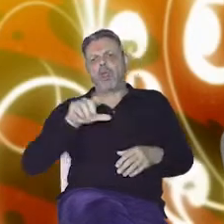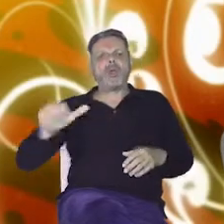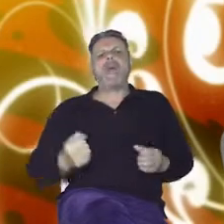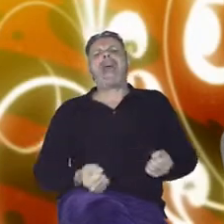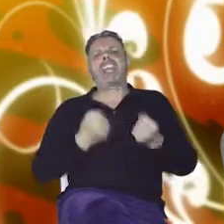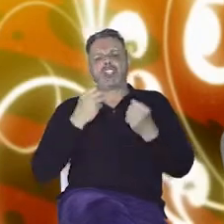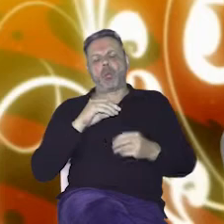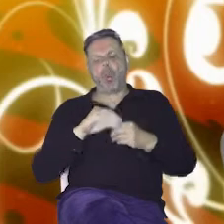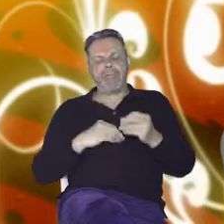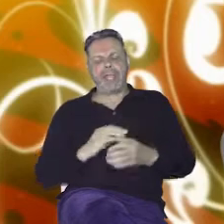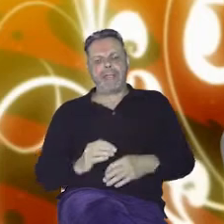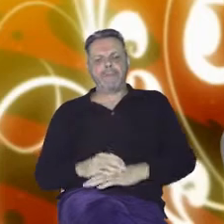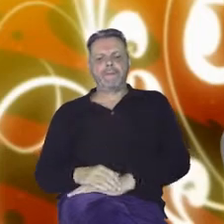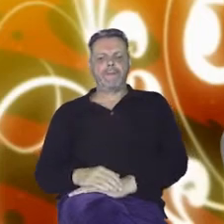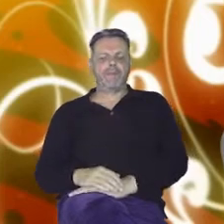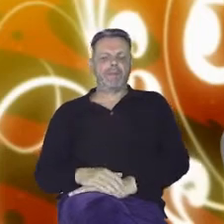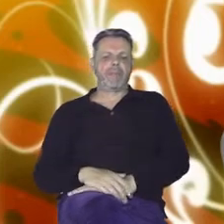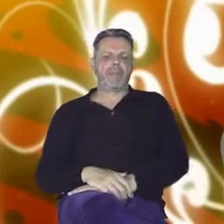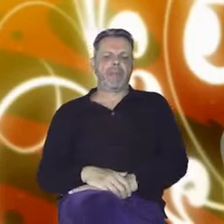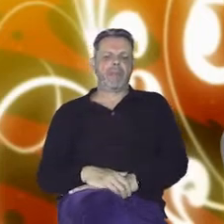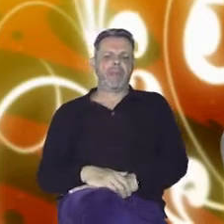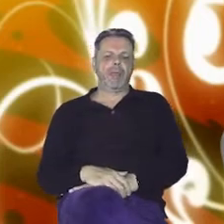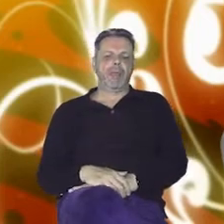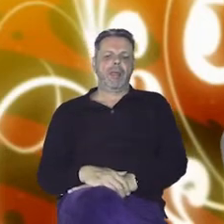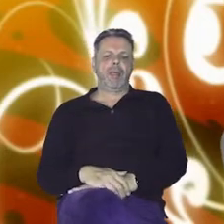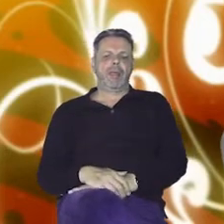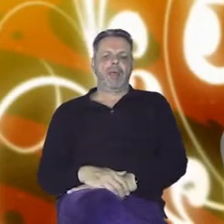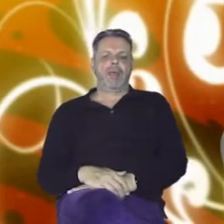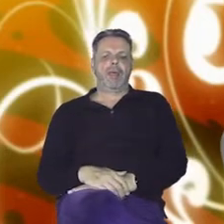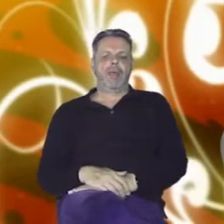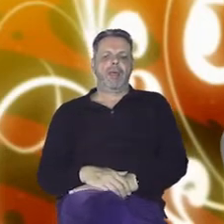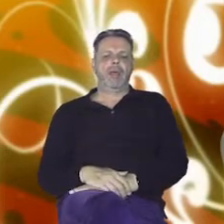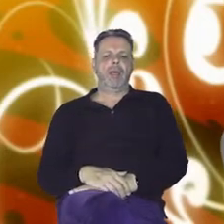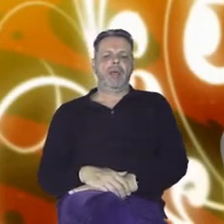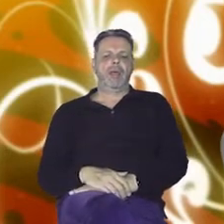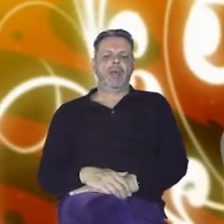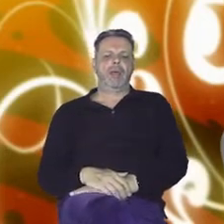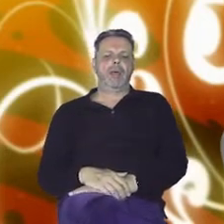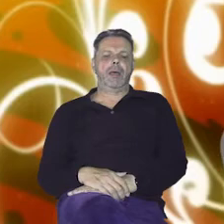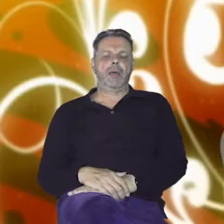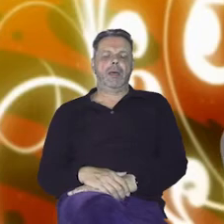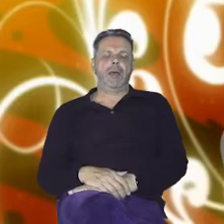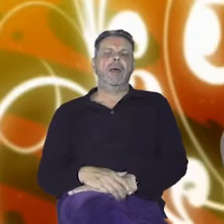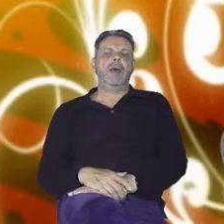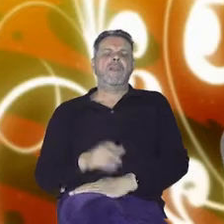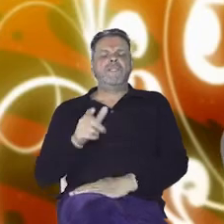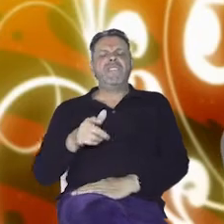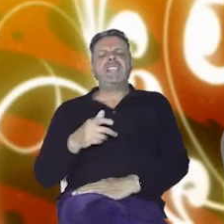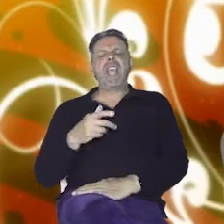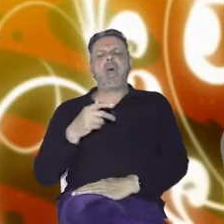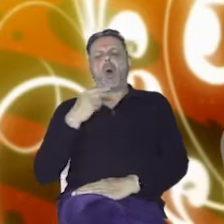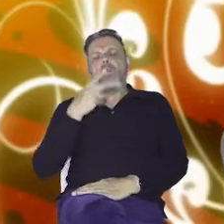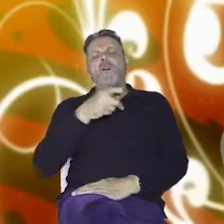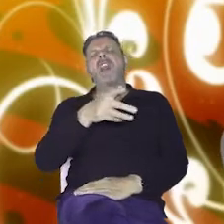obitelji, da vi na tome sve radite i vi ste se referirali zbilja na ovaj problem. Dobro da ste se referirali na